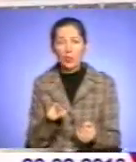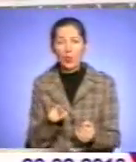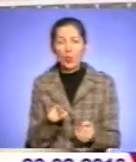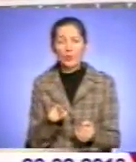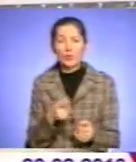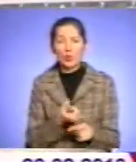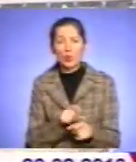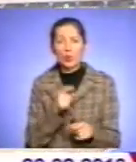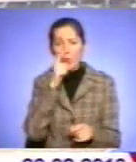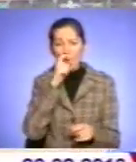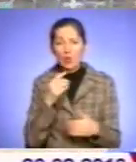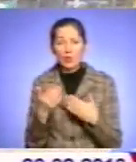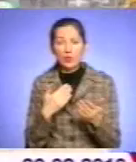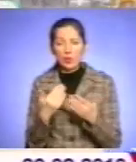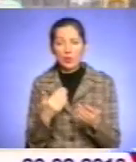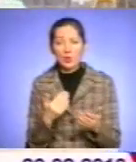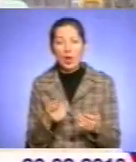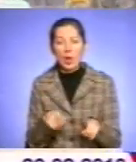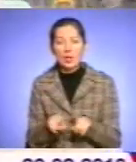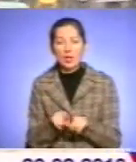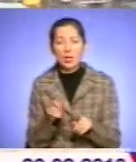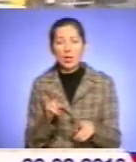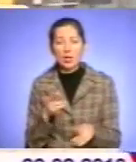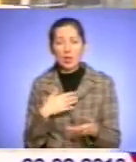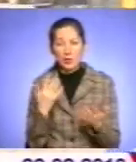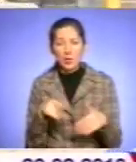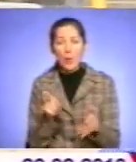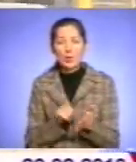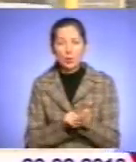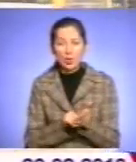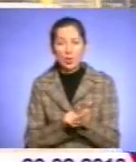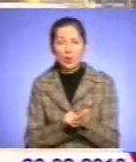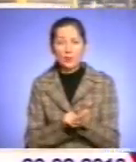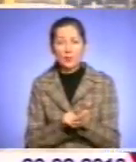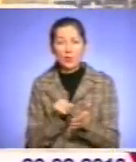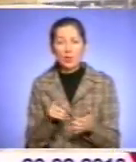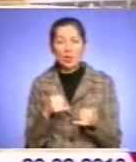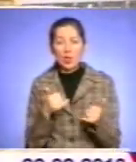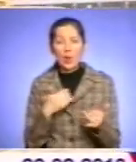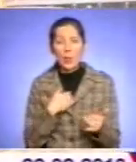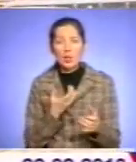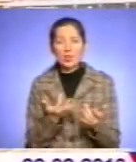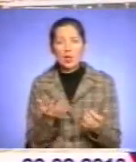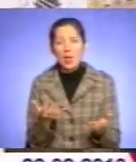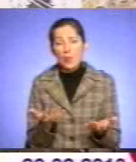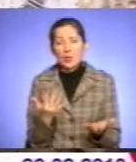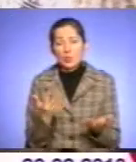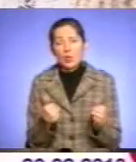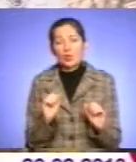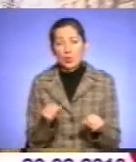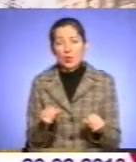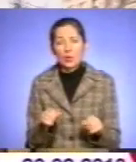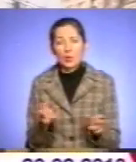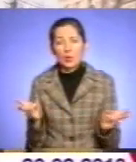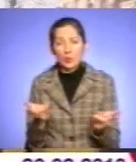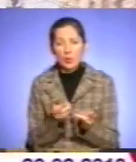і дуже погано ставлюся. Але так, як я вже пенсіонерка, то для мене ще більше-менше можливо. Необхідність,